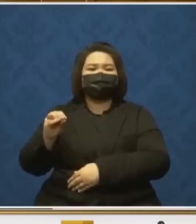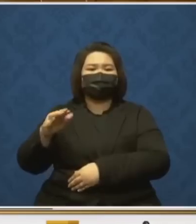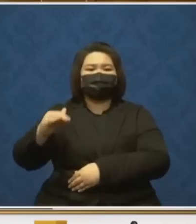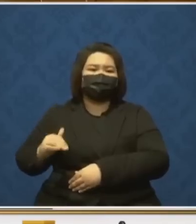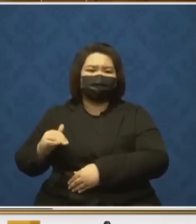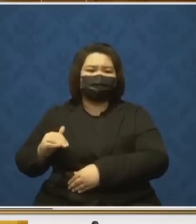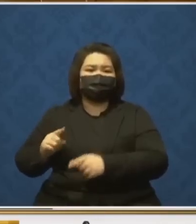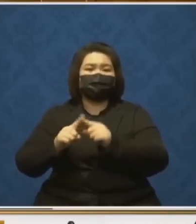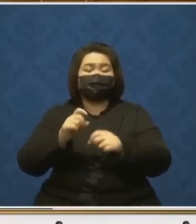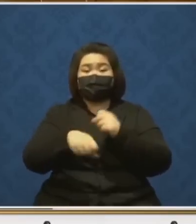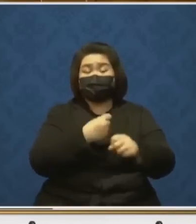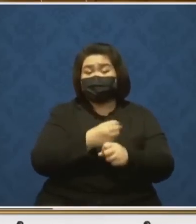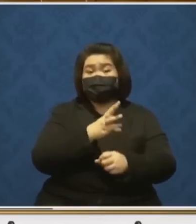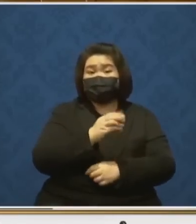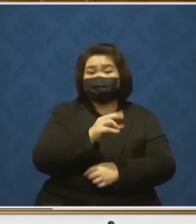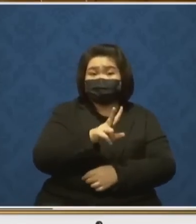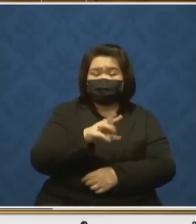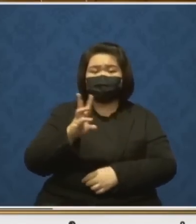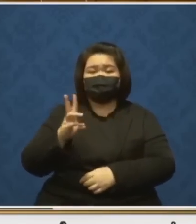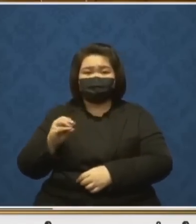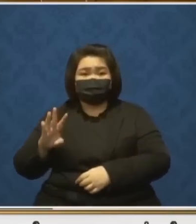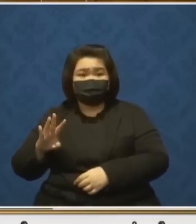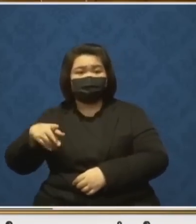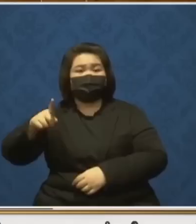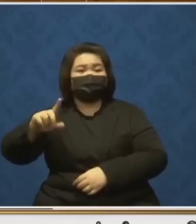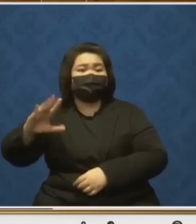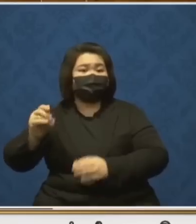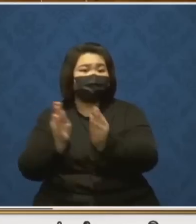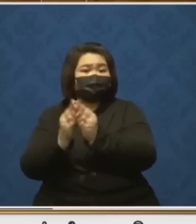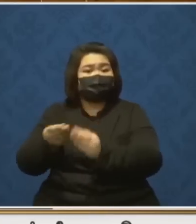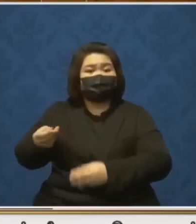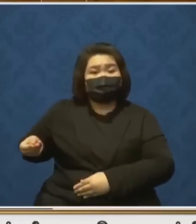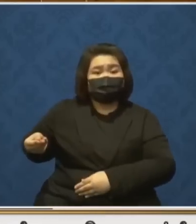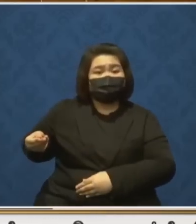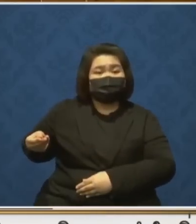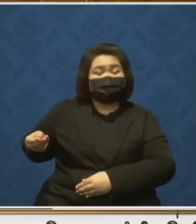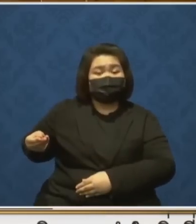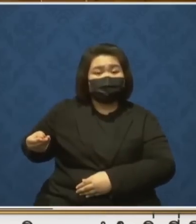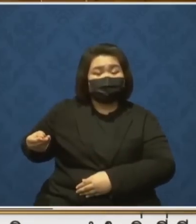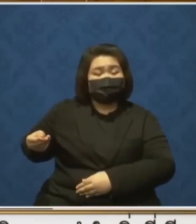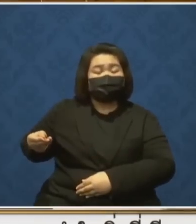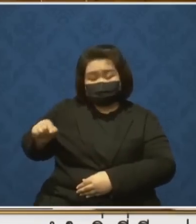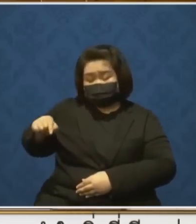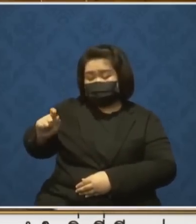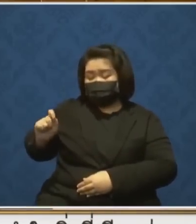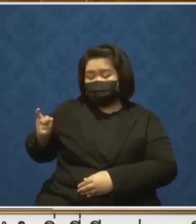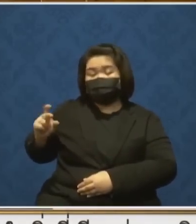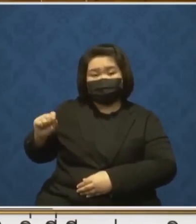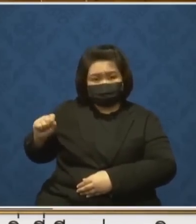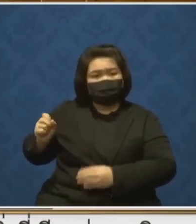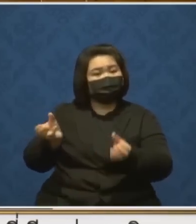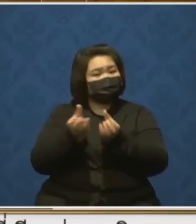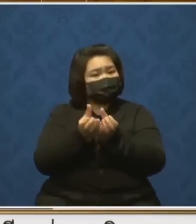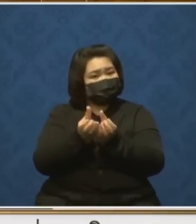บวก 64ป.ป.ช.เขาเป็คนให้คะแนนป.ป.ช.ให้คะแนนว่าอ.ก.ส.มีคุณธรร